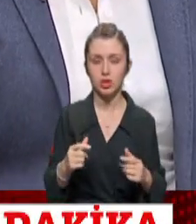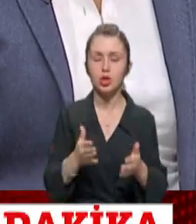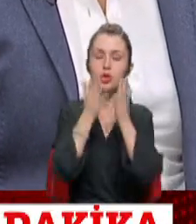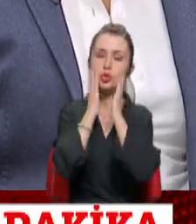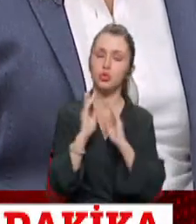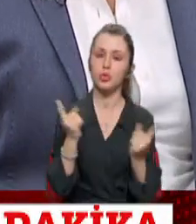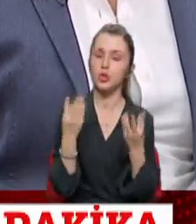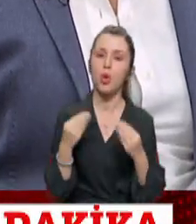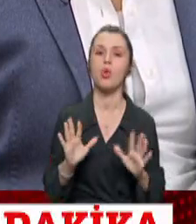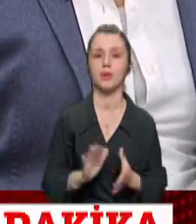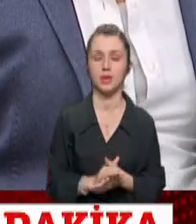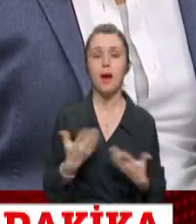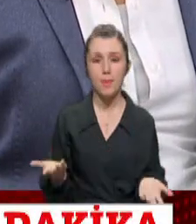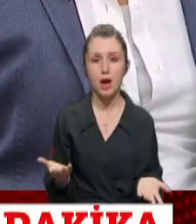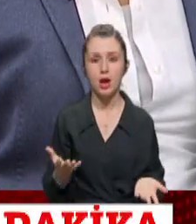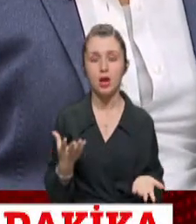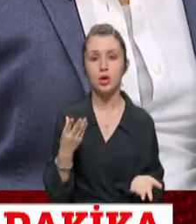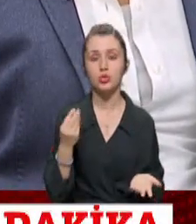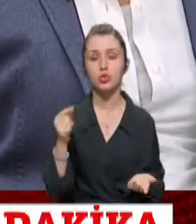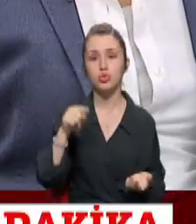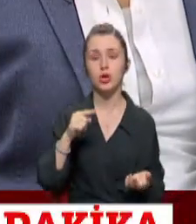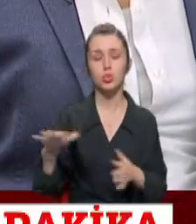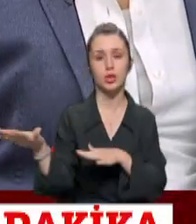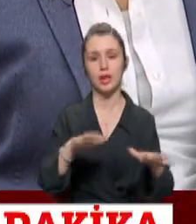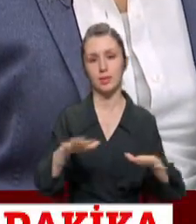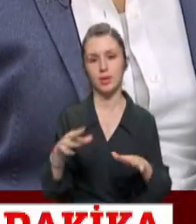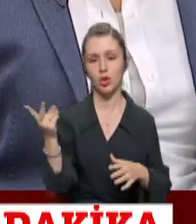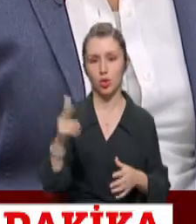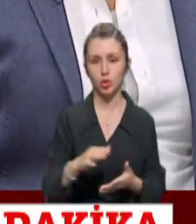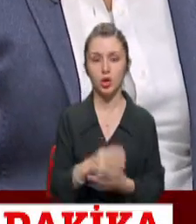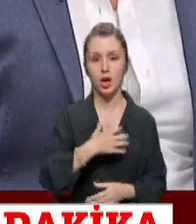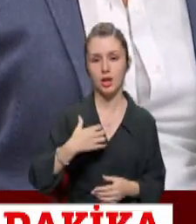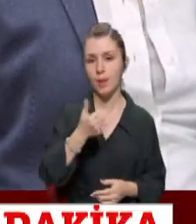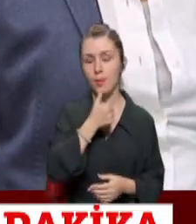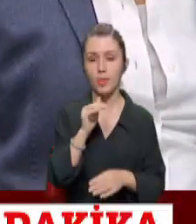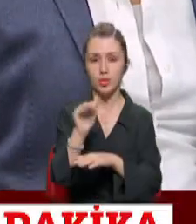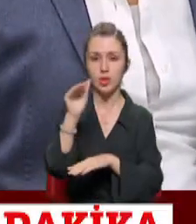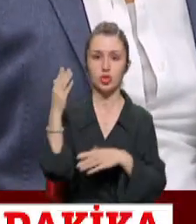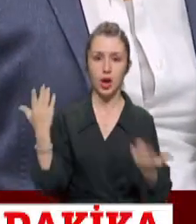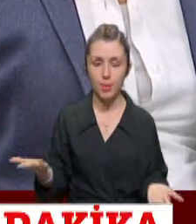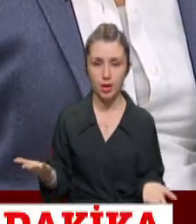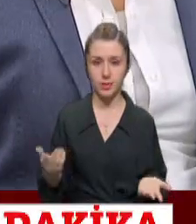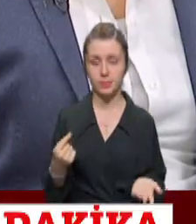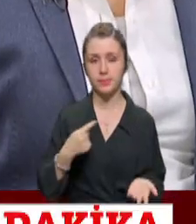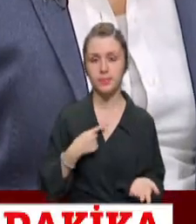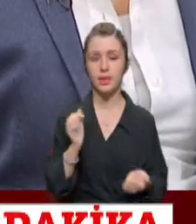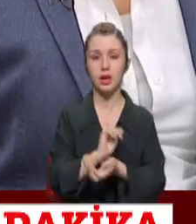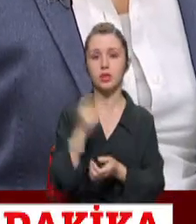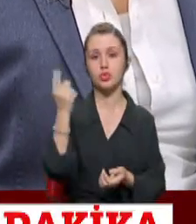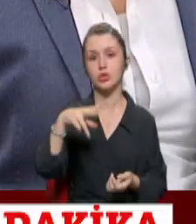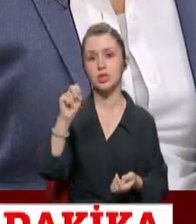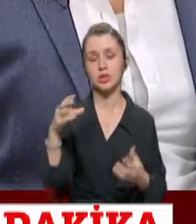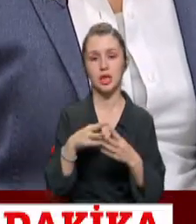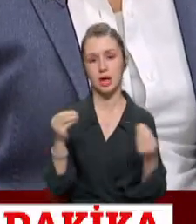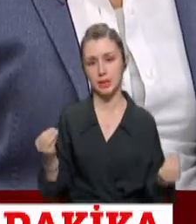şey olmadan kurtuldular ama çoğunluğu şu anda bu depremde hayatını kaybetti. Annemle babam yaşıyor ama yani bizim ailenin